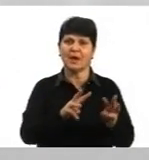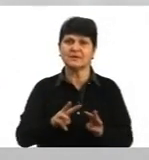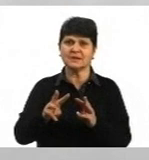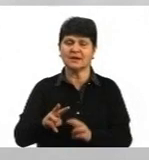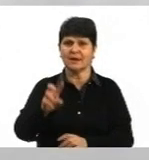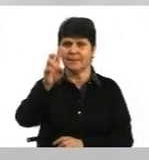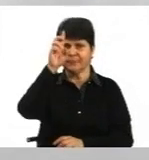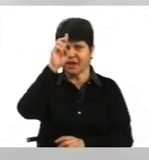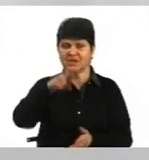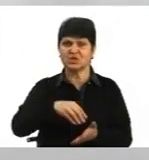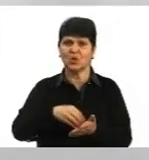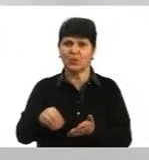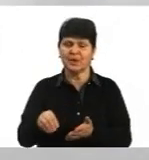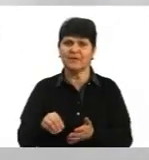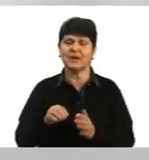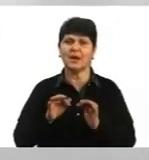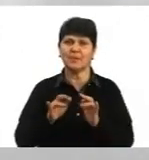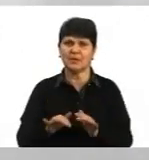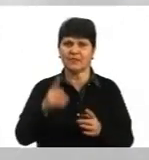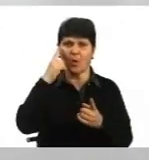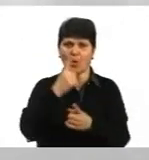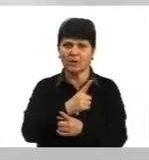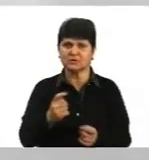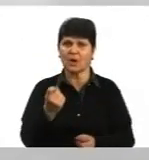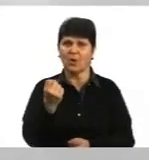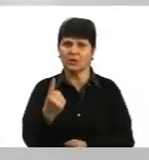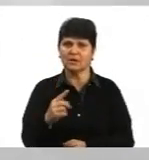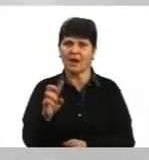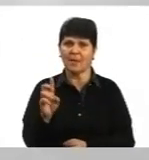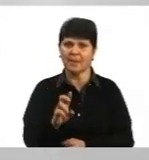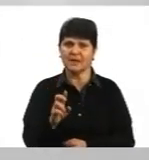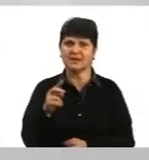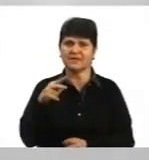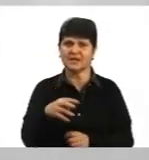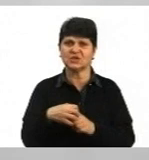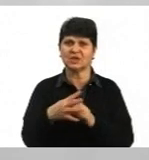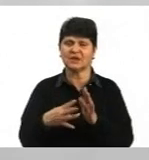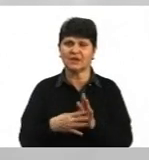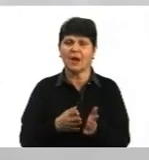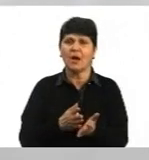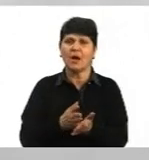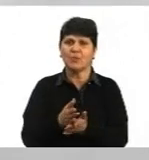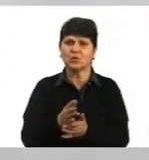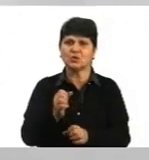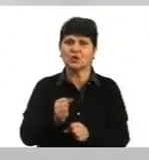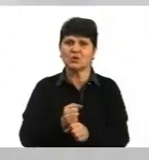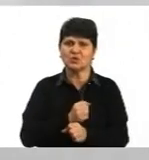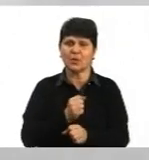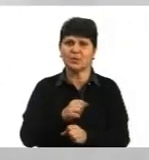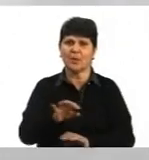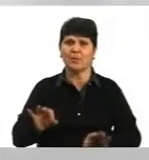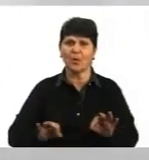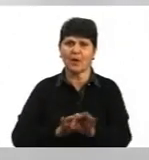онлайн. Процедура закупівлі оголошена 11 березня 2019 року щодо послуг з розробки робочого проєкту